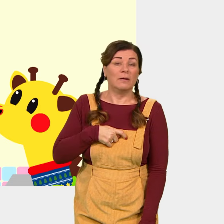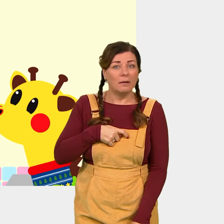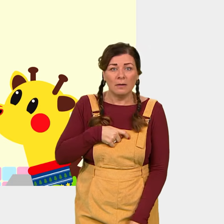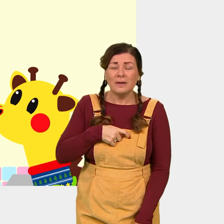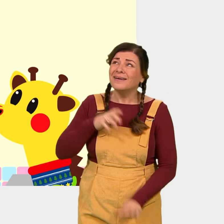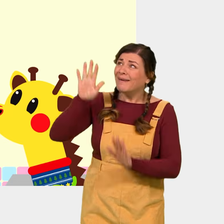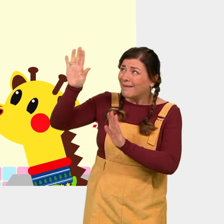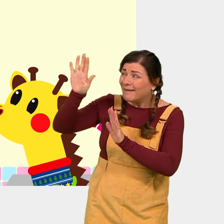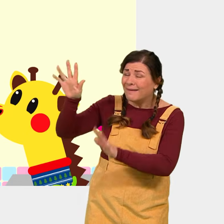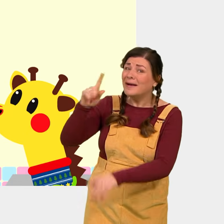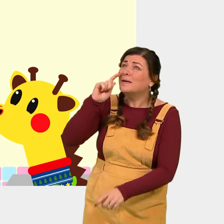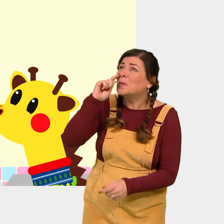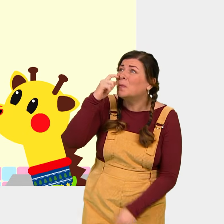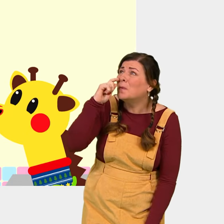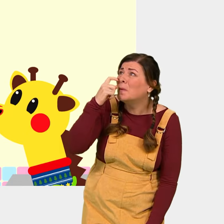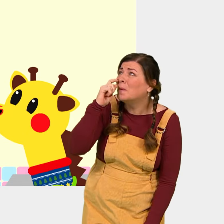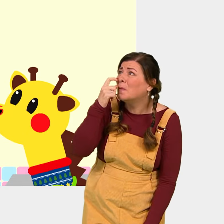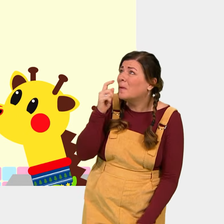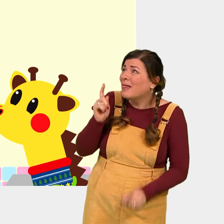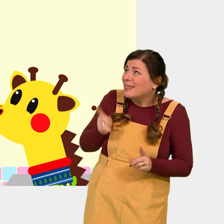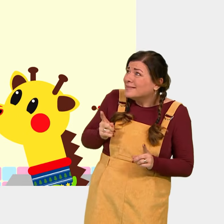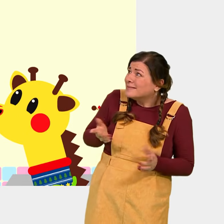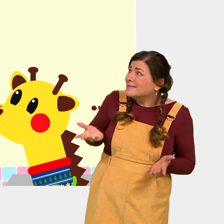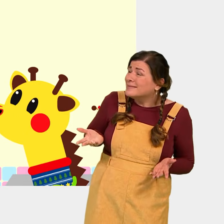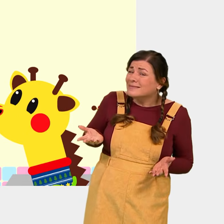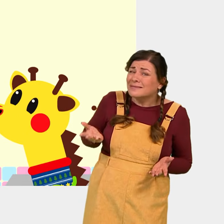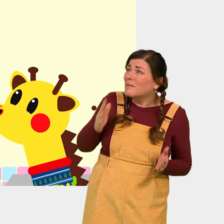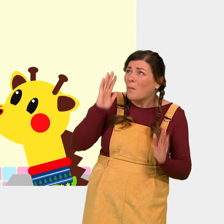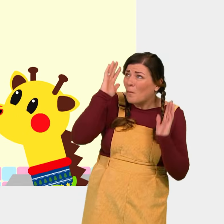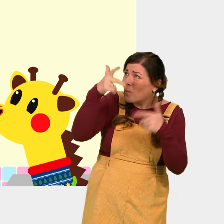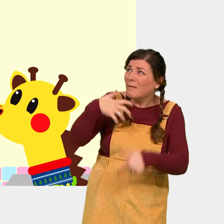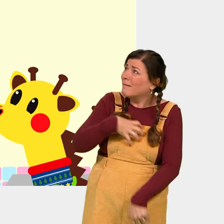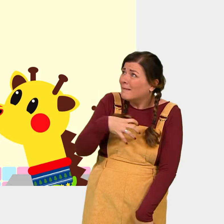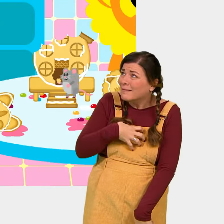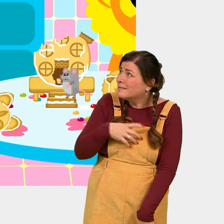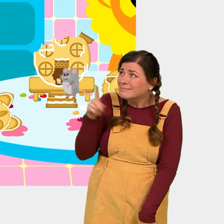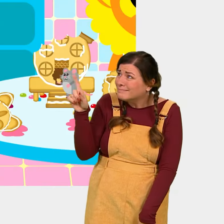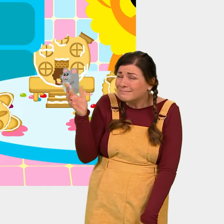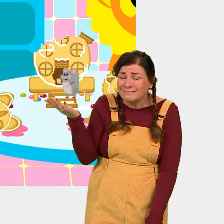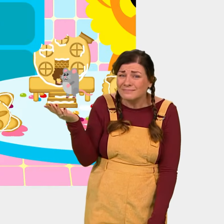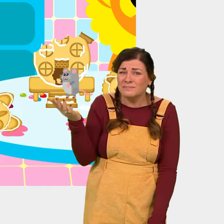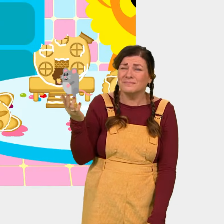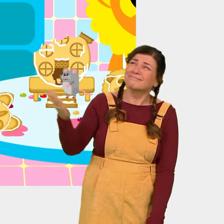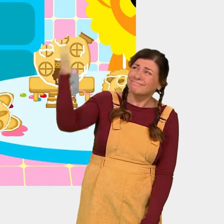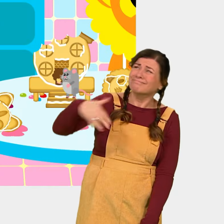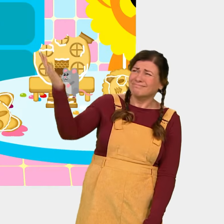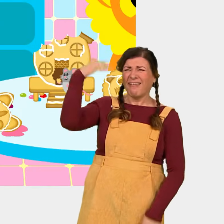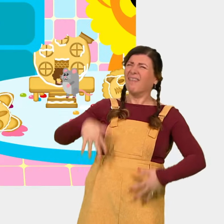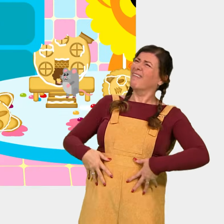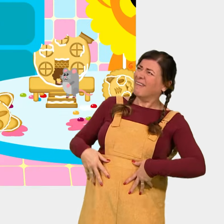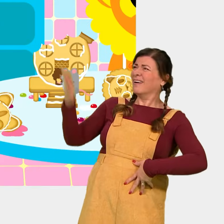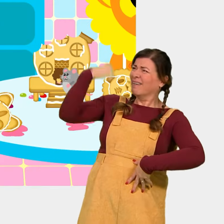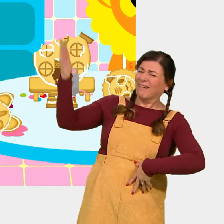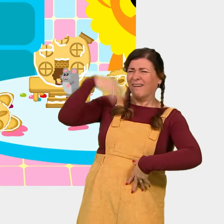Dim ond llygoden fach ydi hi, medde Jangle. Sdim eisiau bod ofn. Dere i lawr,